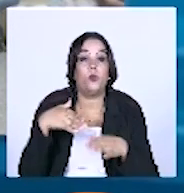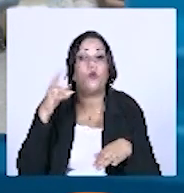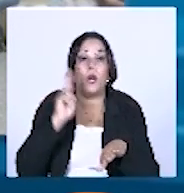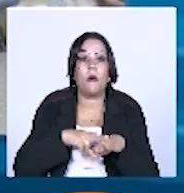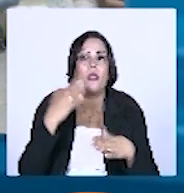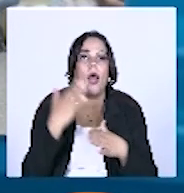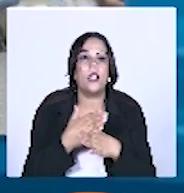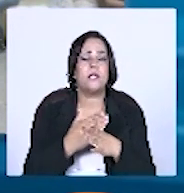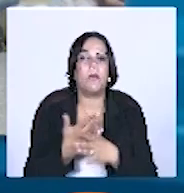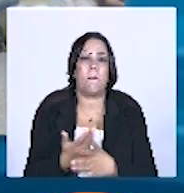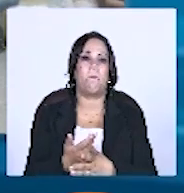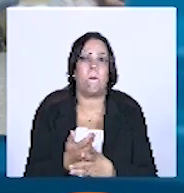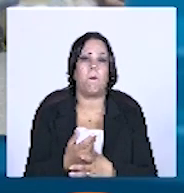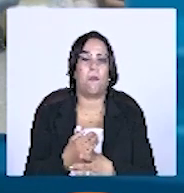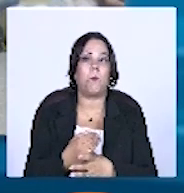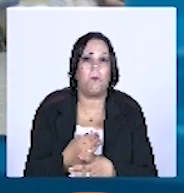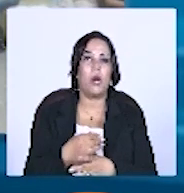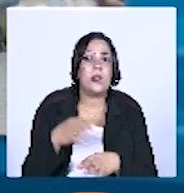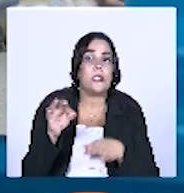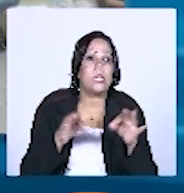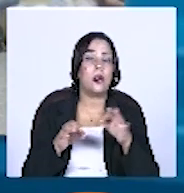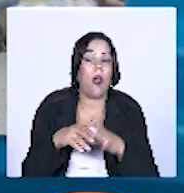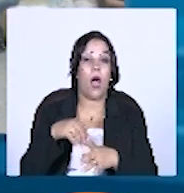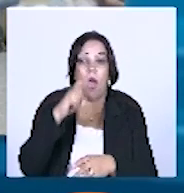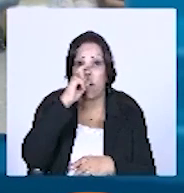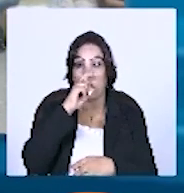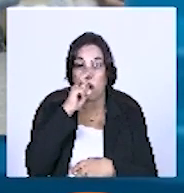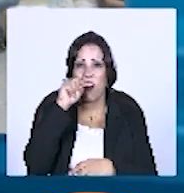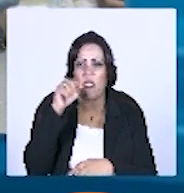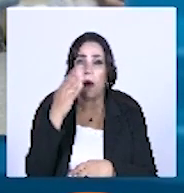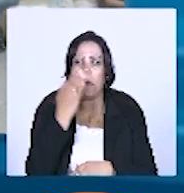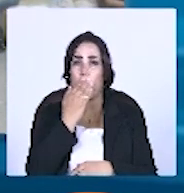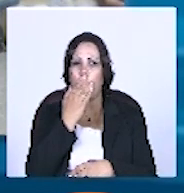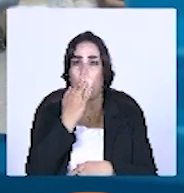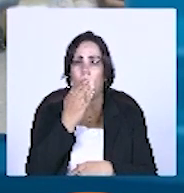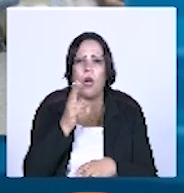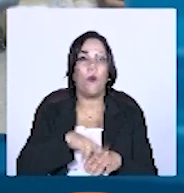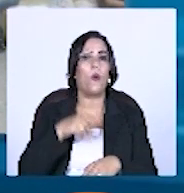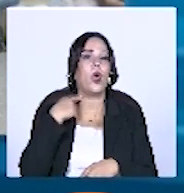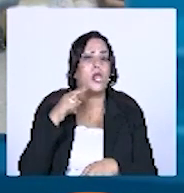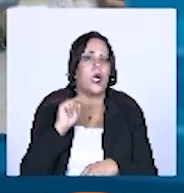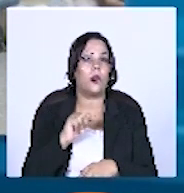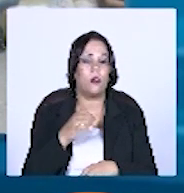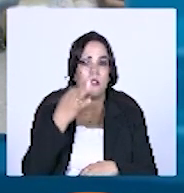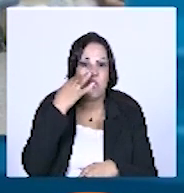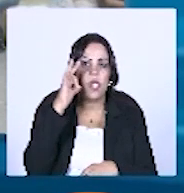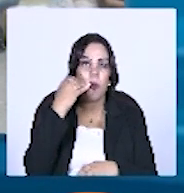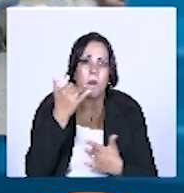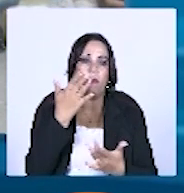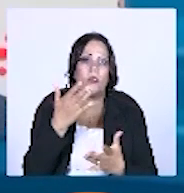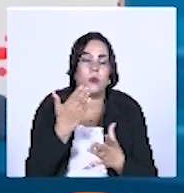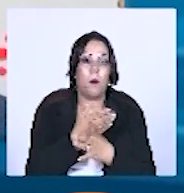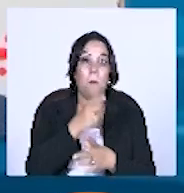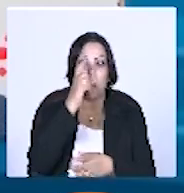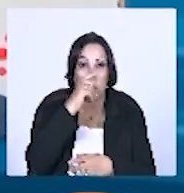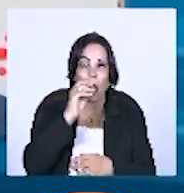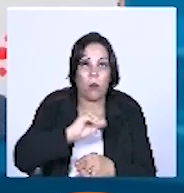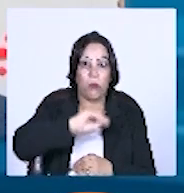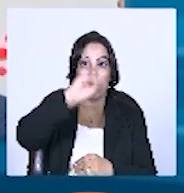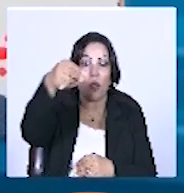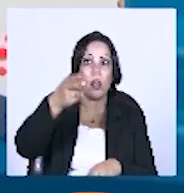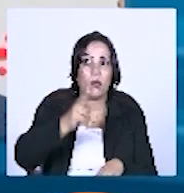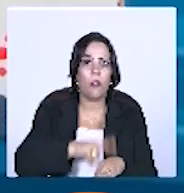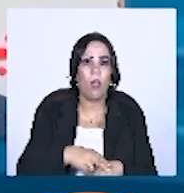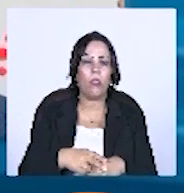اسباب لوجستيه القرى والنجوع دي ممكن تلاقي مدرسه ابتدائي واعدادي لكن ما تلاقيش ثانوي يعني ثانوي هتطلع بره القريه تروح قريه ثانيه